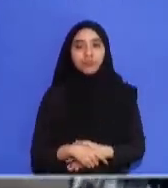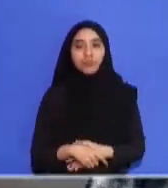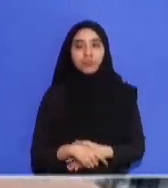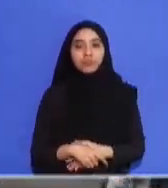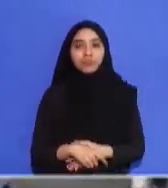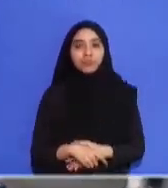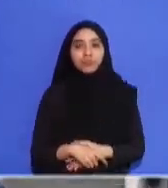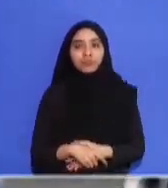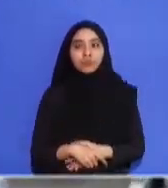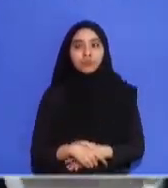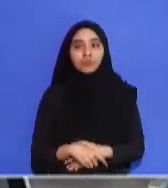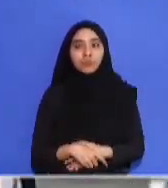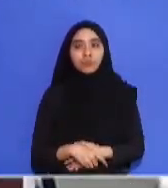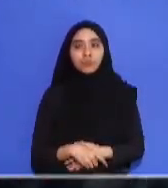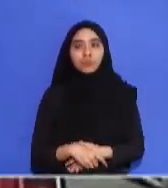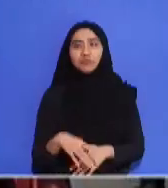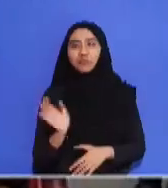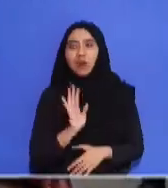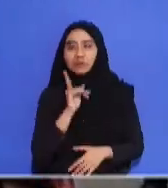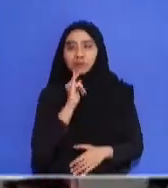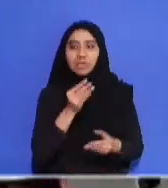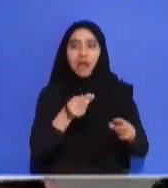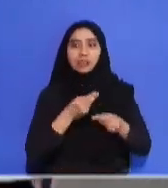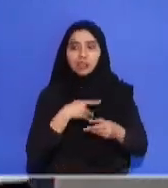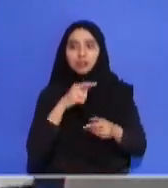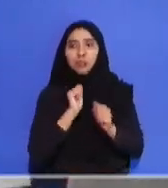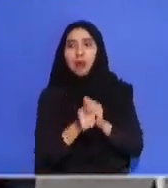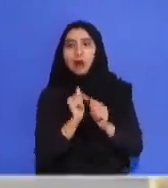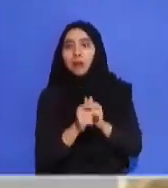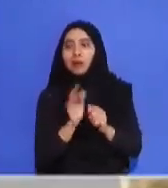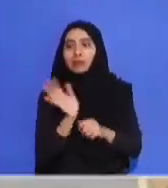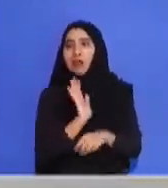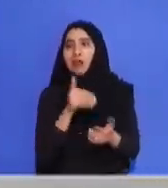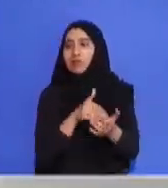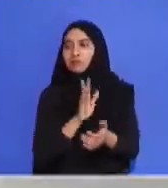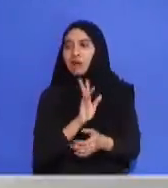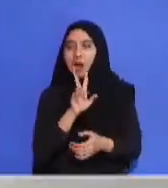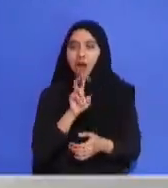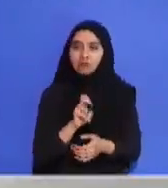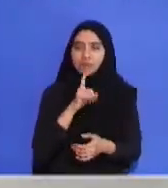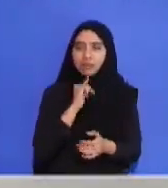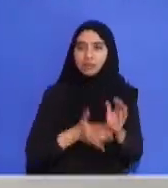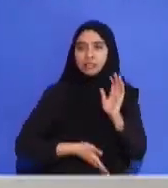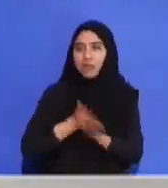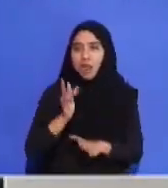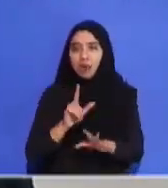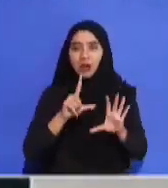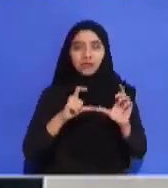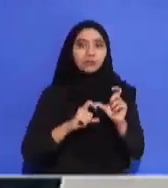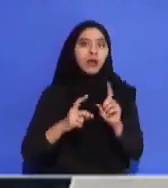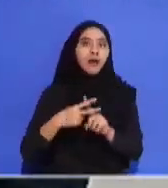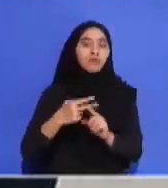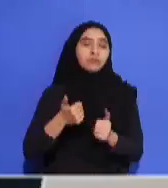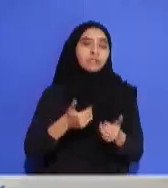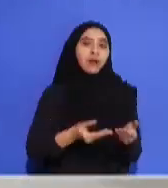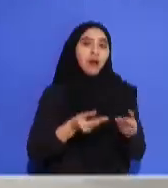tambahan yang tidak perlu dan berharap segera memberikan solusi proses penerbitan slf mereka juga meminta perhatian dari